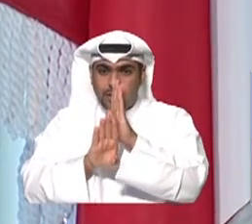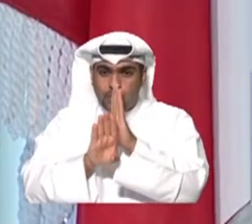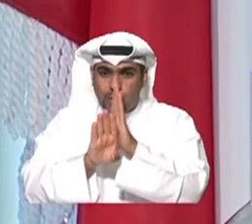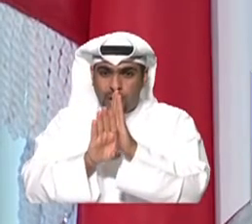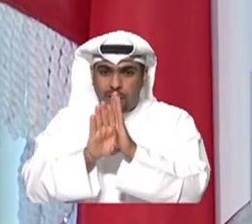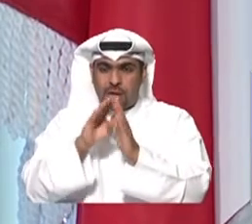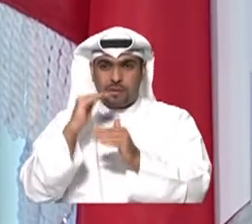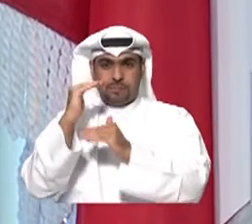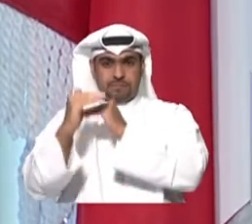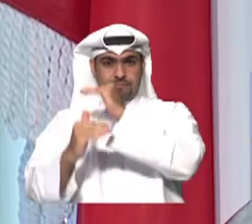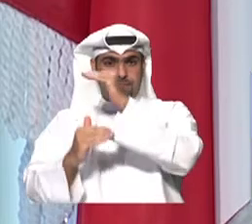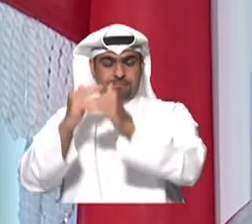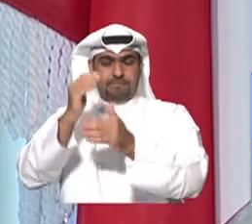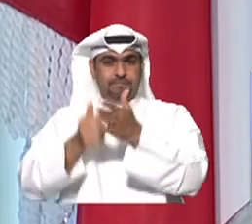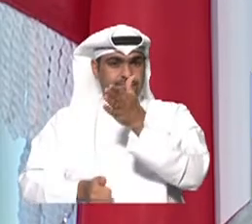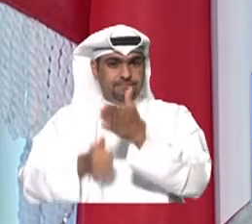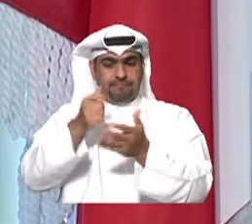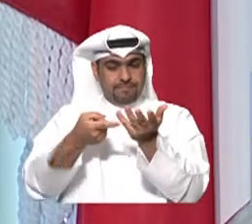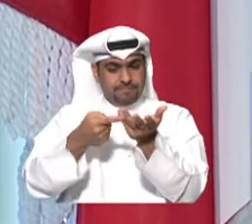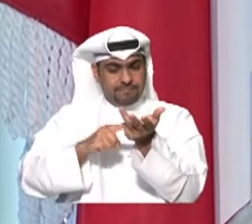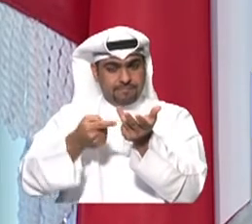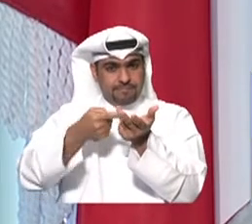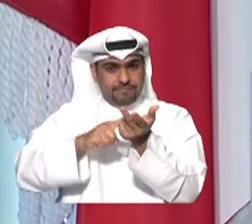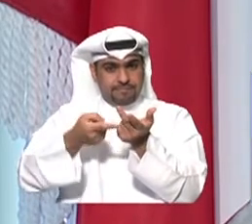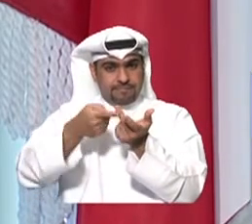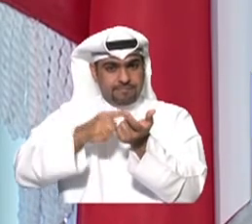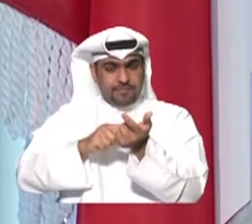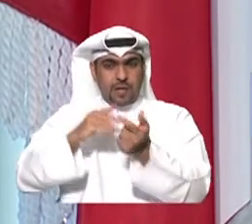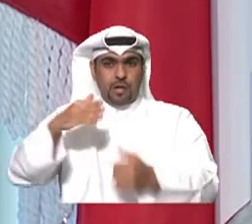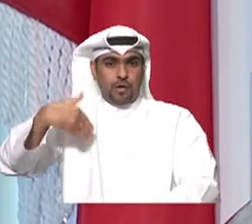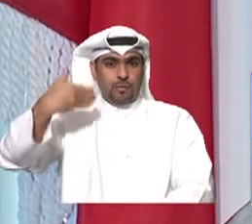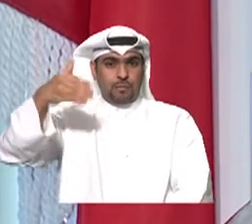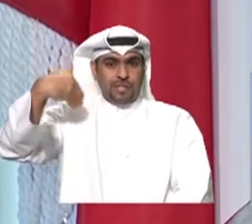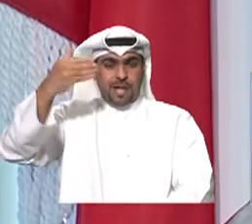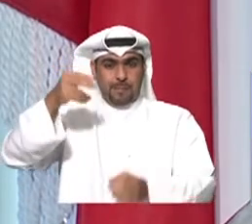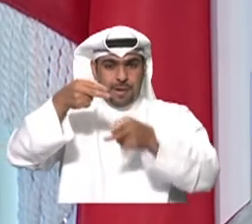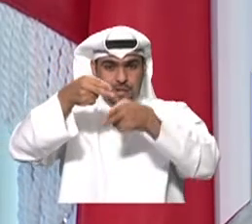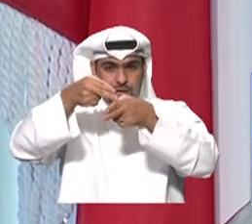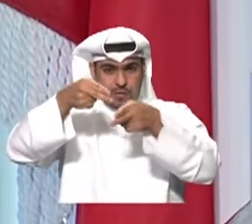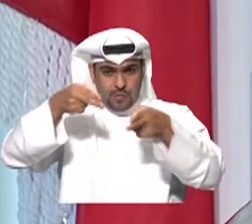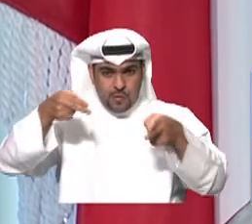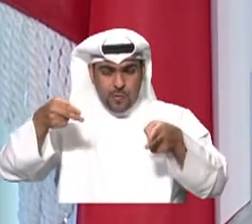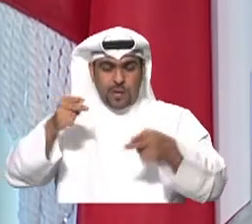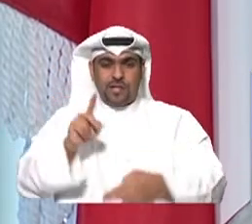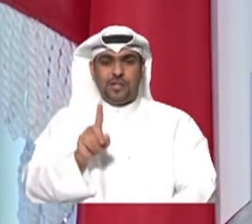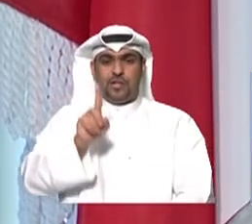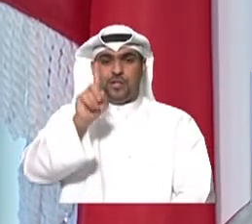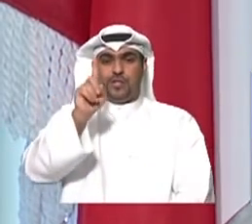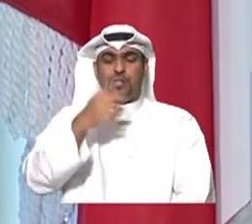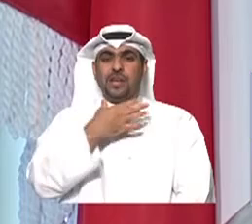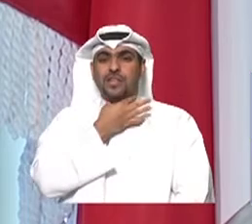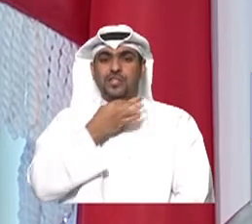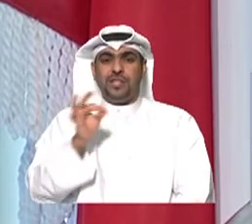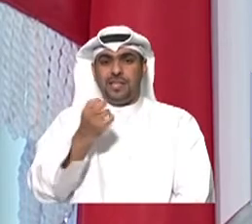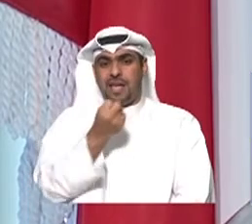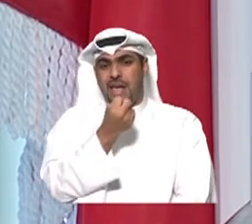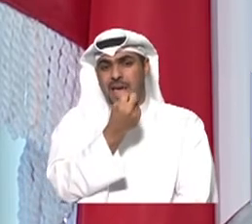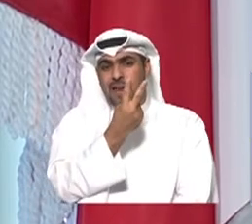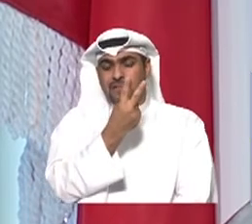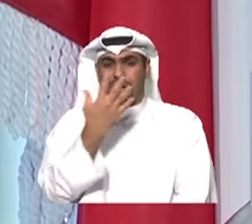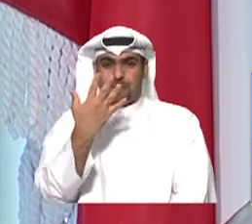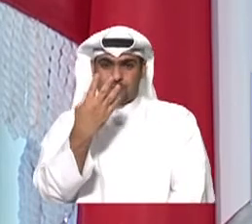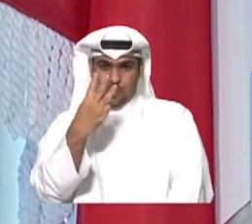تجسيداً لرؤيتنا الوطنية التنموية باعتبارها خارطة الطريق لكويت جديدة عام